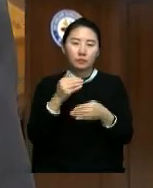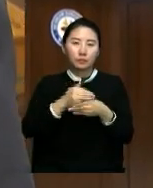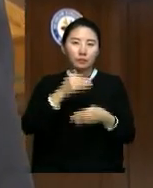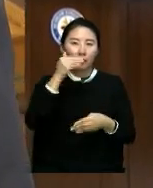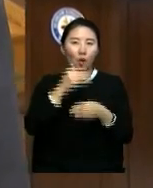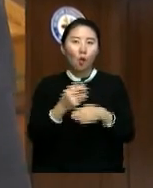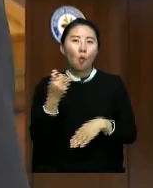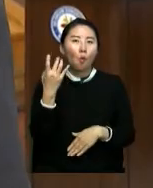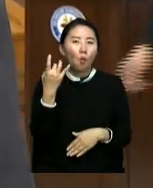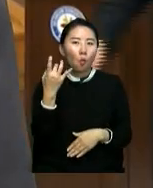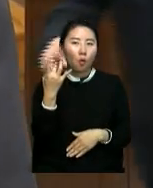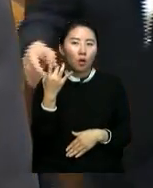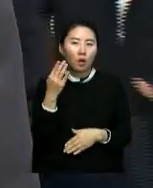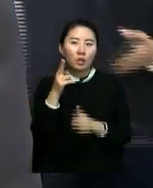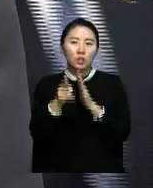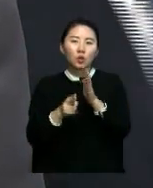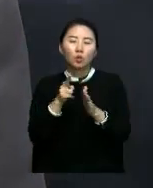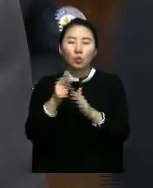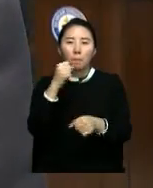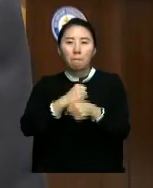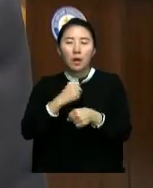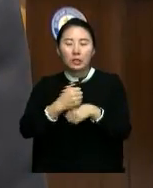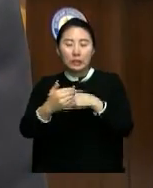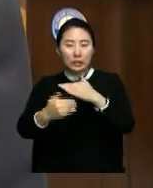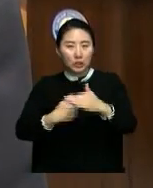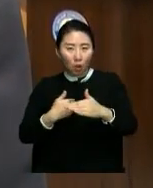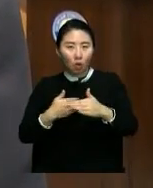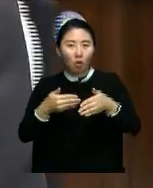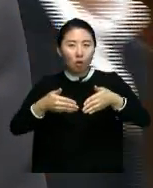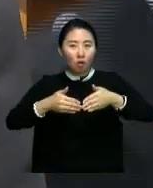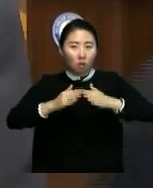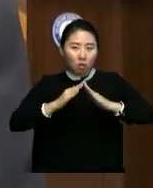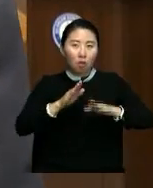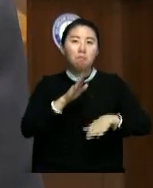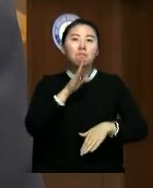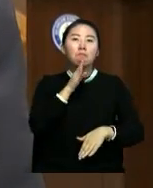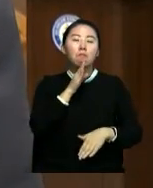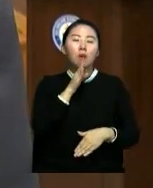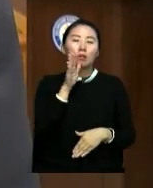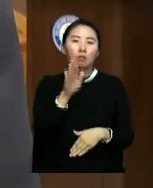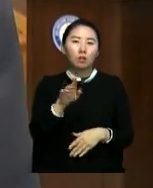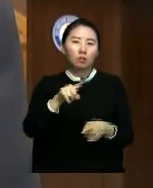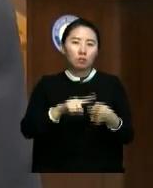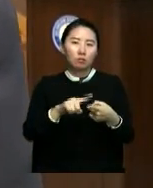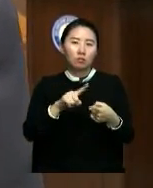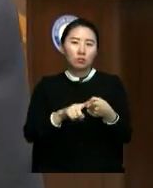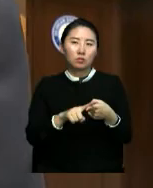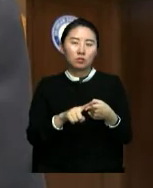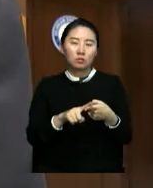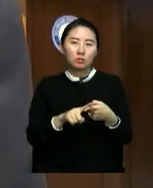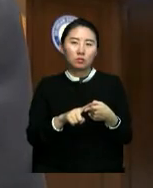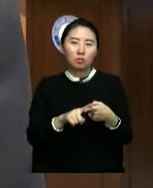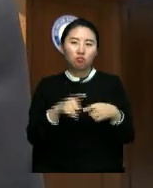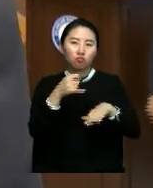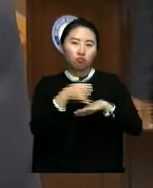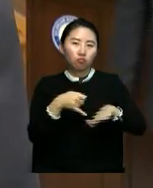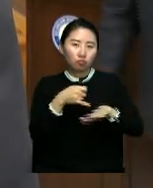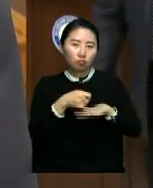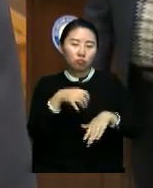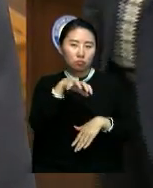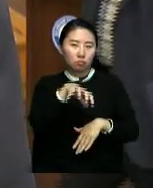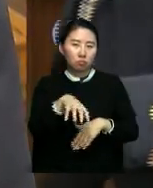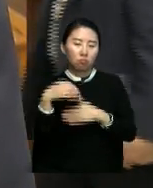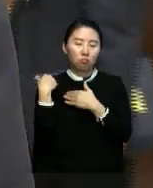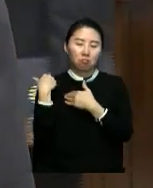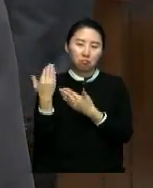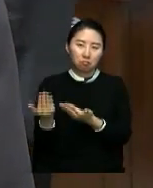원래 철도가 만들어질 때 세웠어야 되는 건데 그쪽은 뭐 농토 지역이라고 그래서